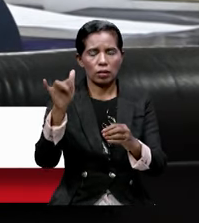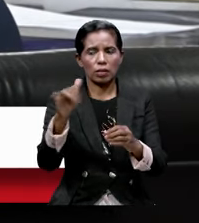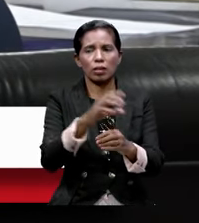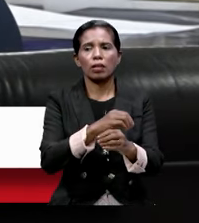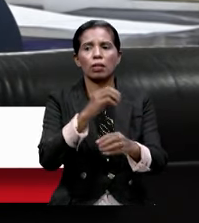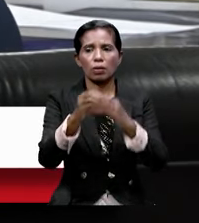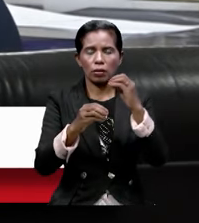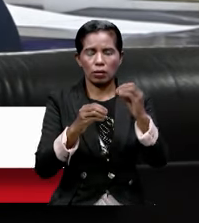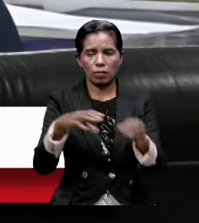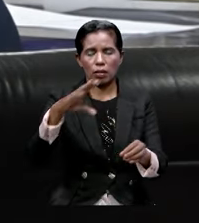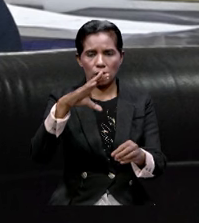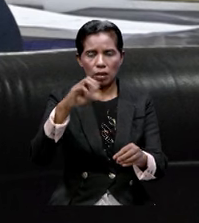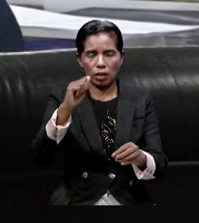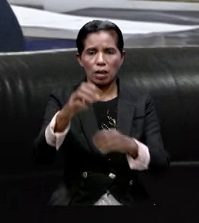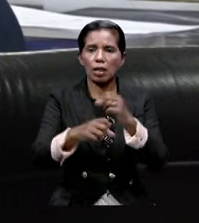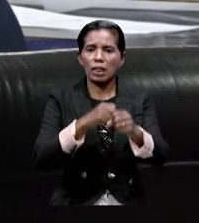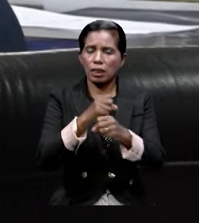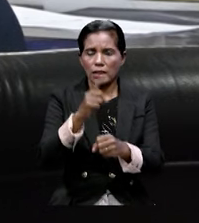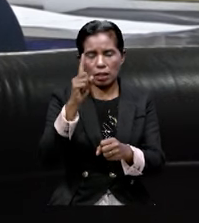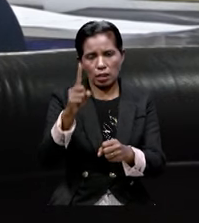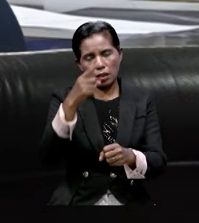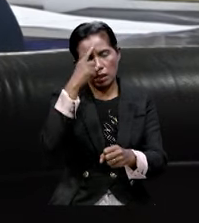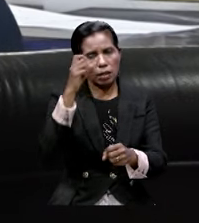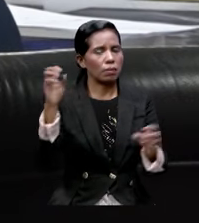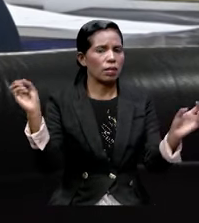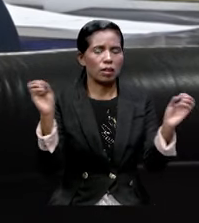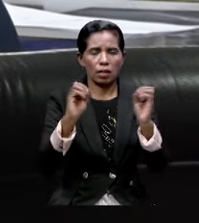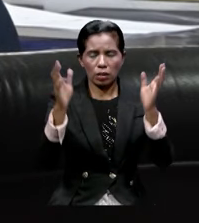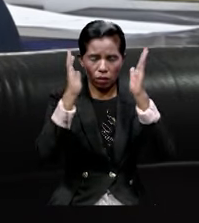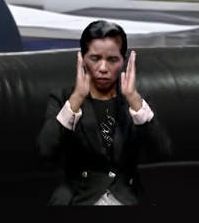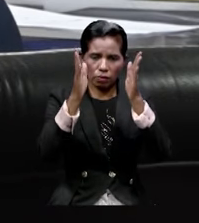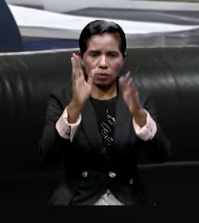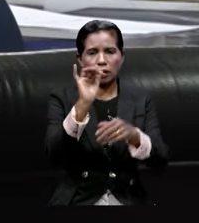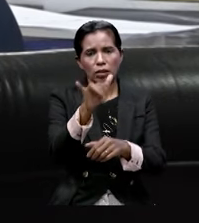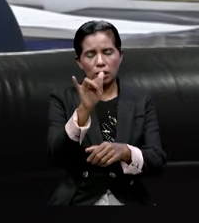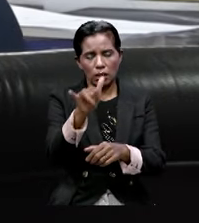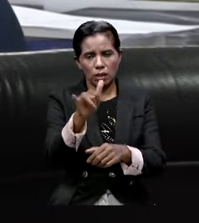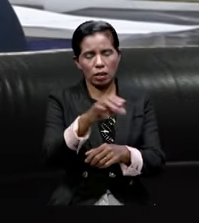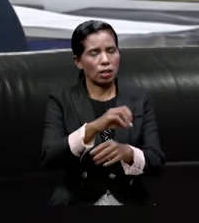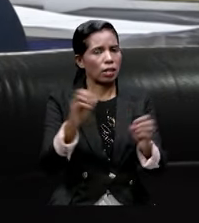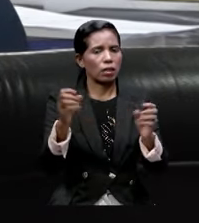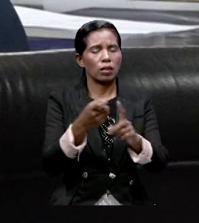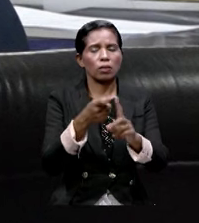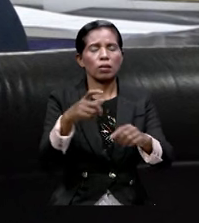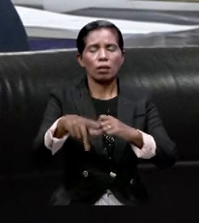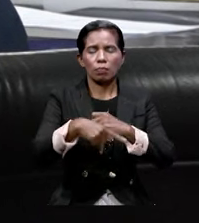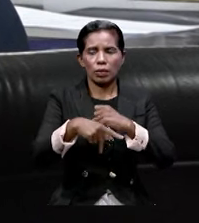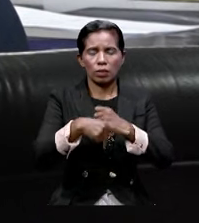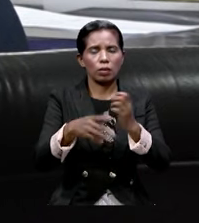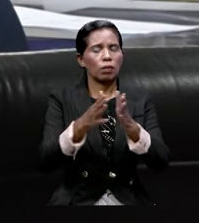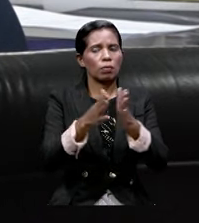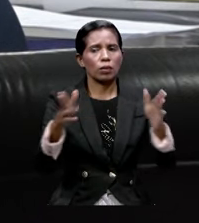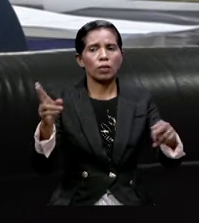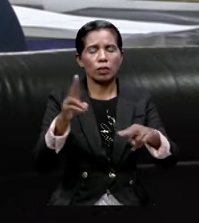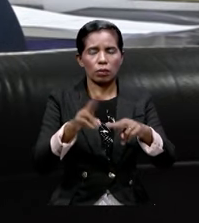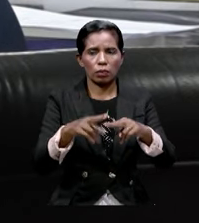va comissário kak durante tinangida ona tambala iha consensus kala iha entendimento husi partido politiku nebe tur iha